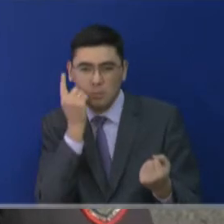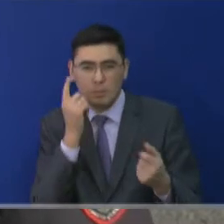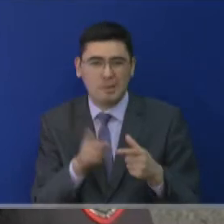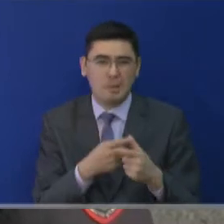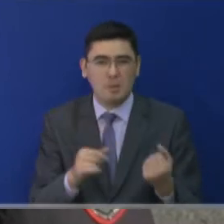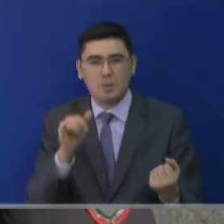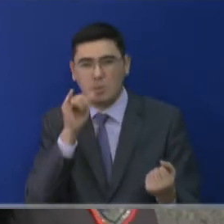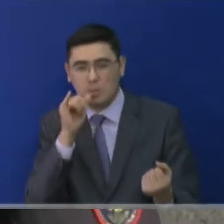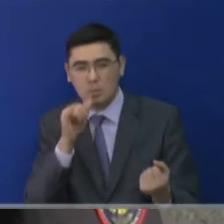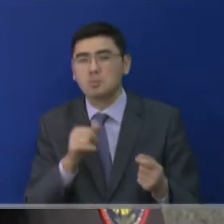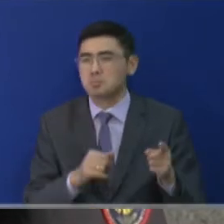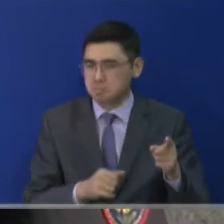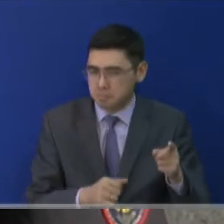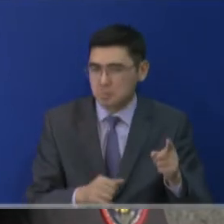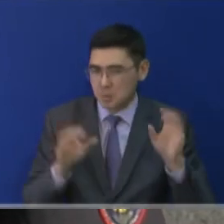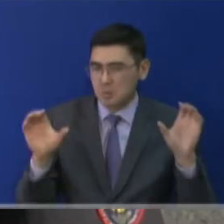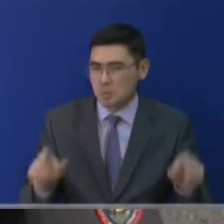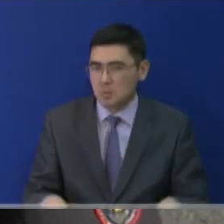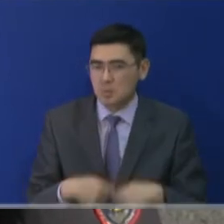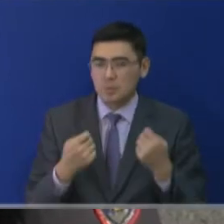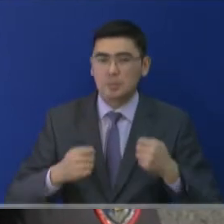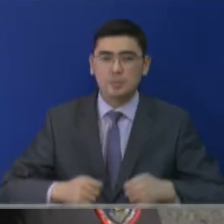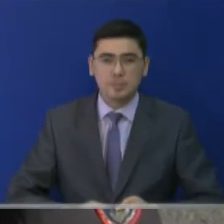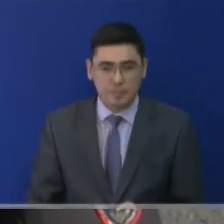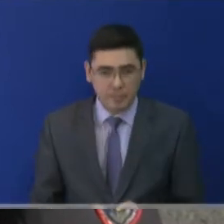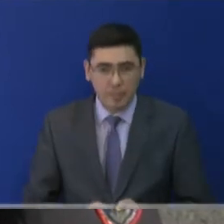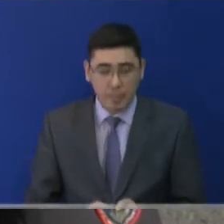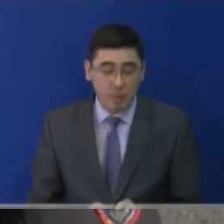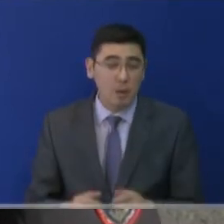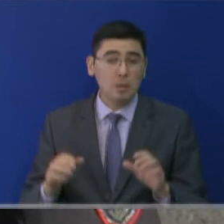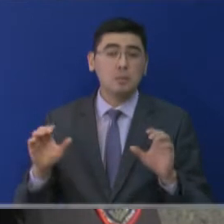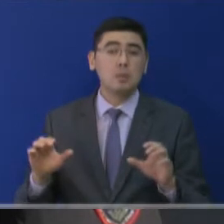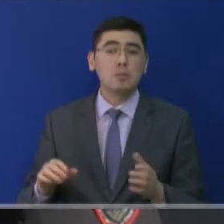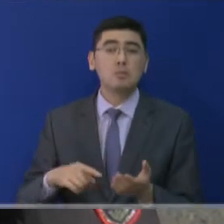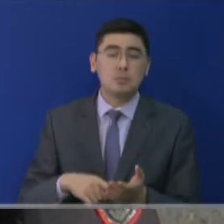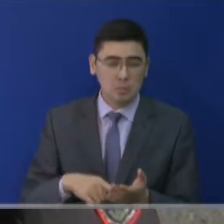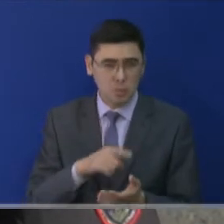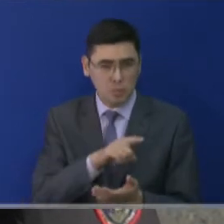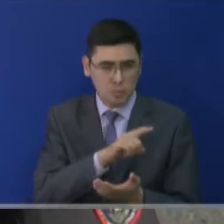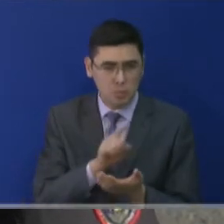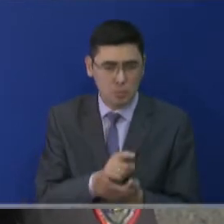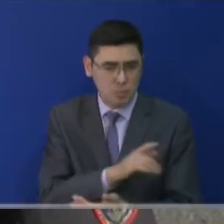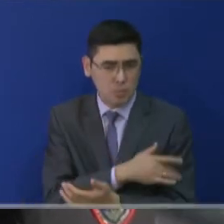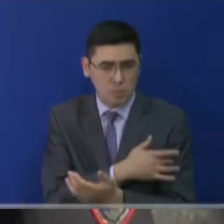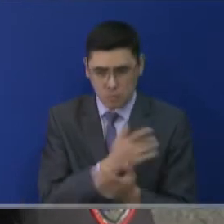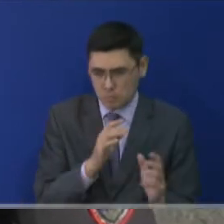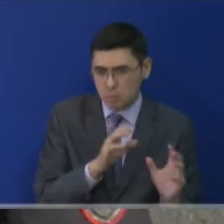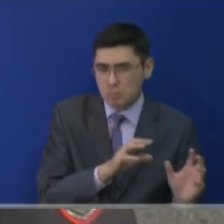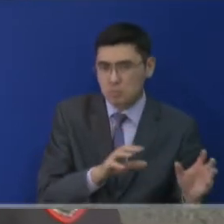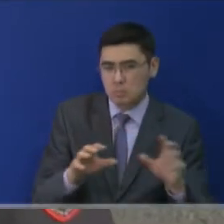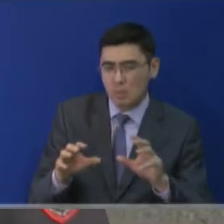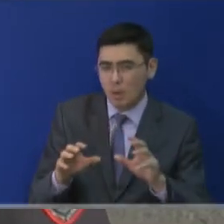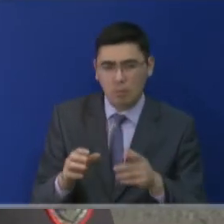де кездеседі. Адам тасымалмен айналысатын көлік жүргізушілерінің заң аясында қызмет көрсетуі қатаң қадағаланады. Бүгінгі